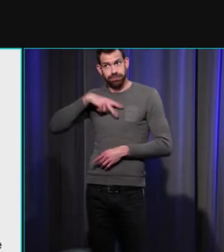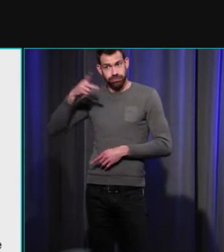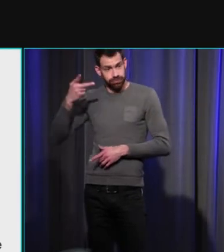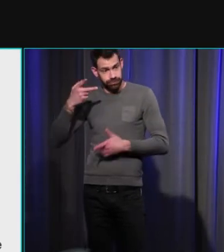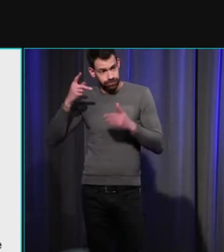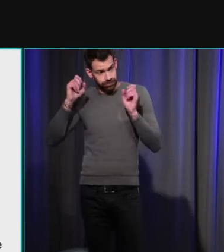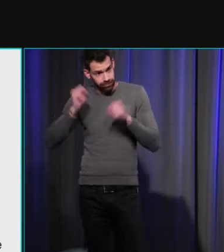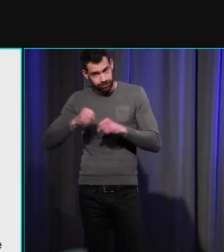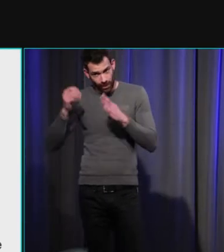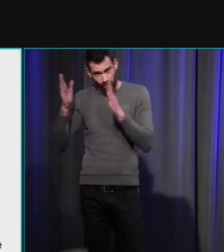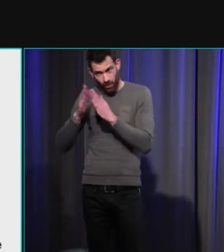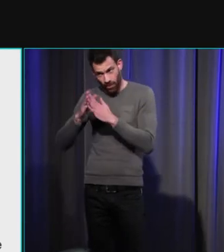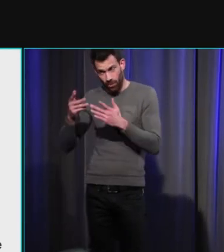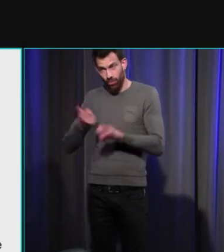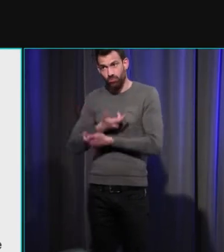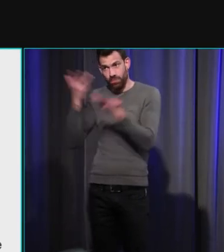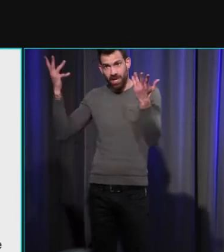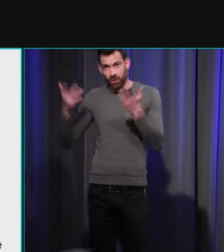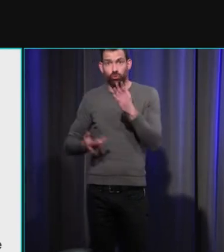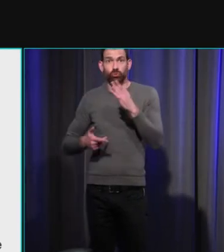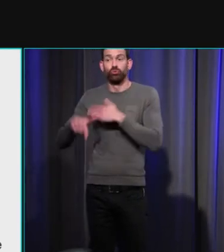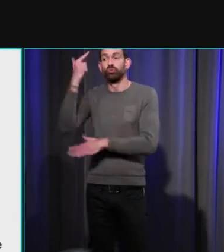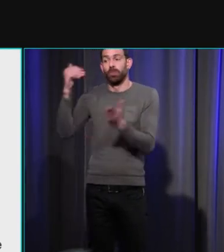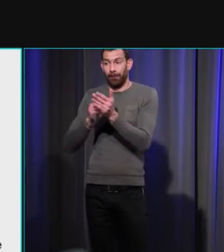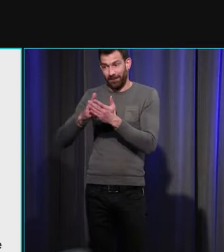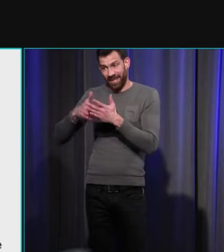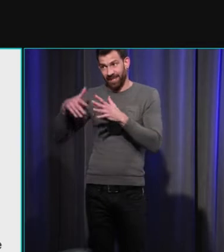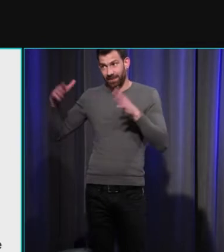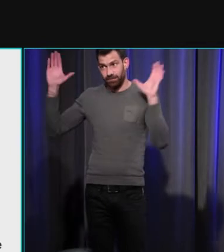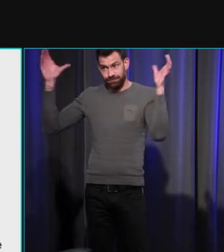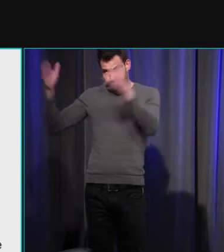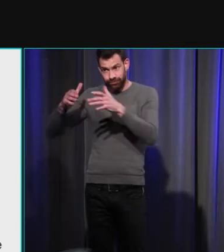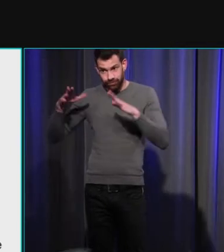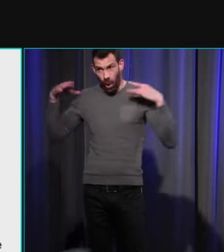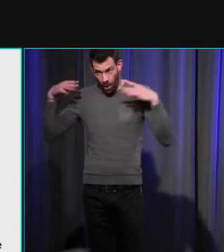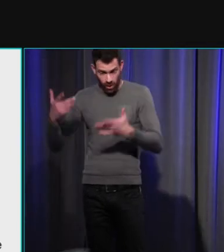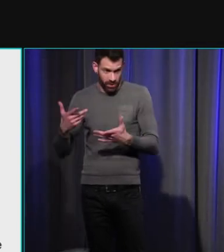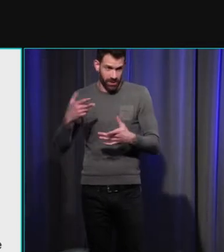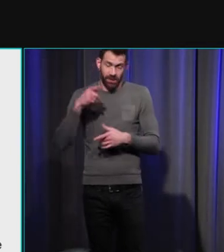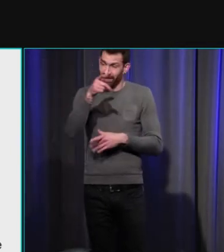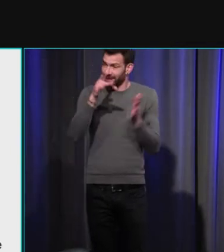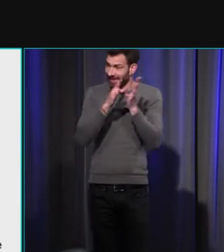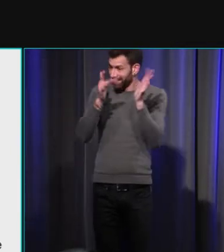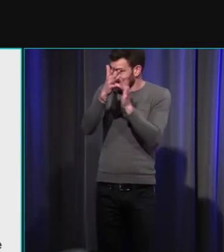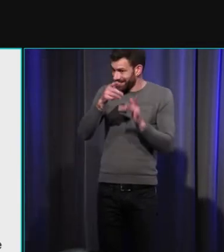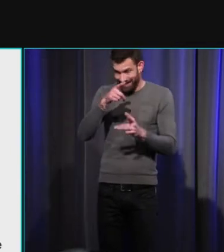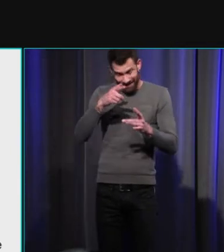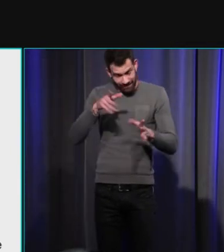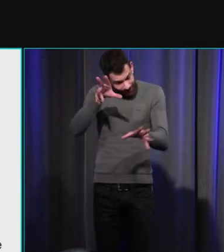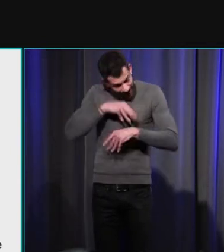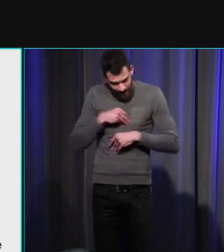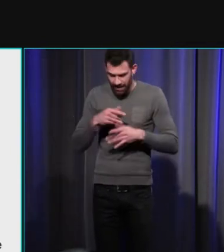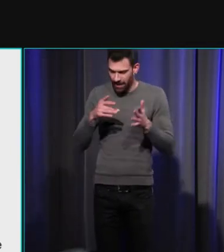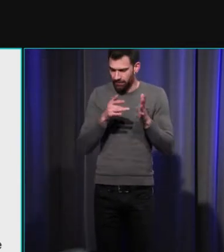12000 légion d'anges le christ qui se laisse crucifié et qui empêche ses disciples d'utiliser les armes pour